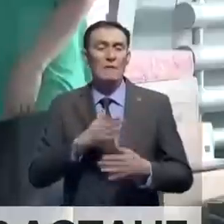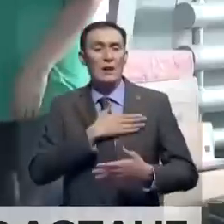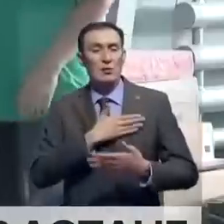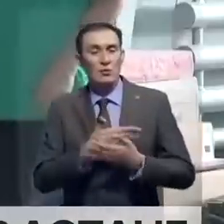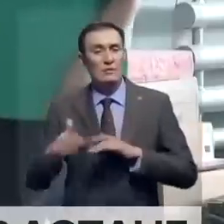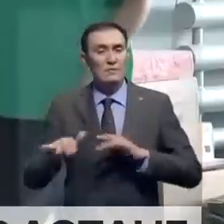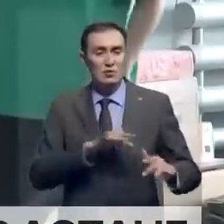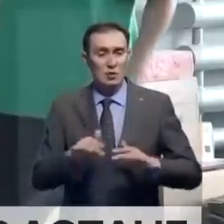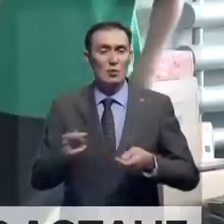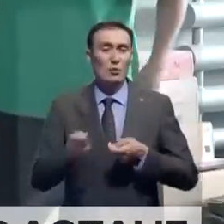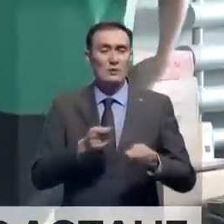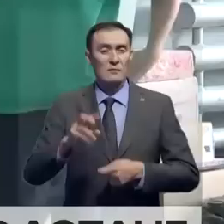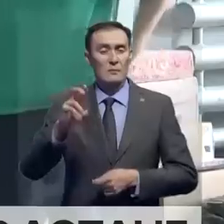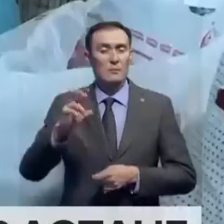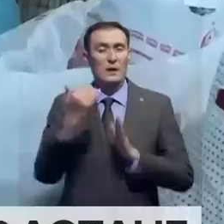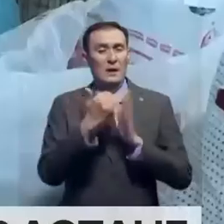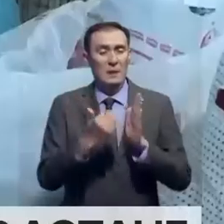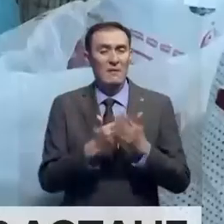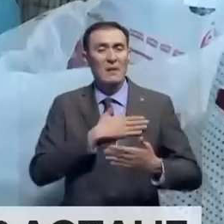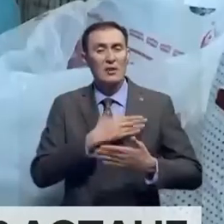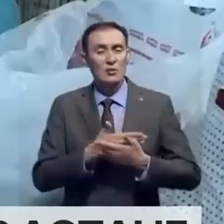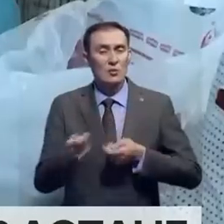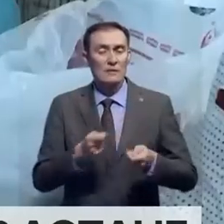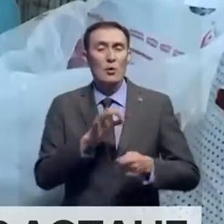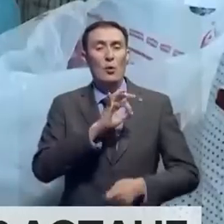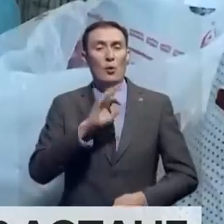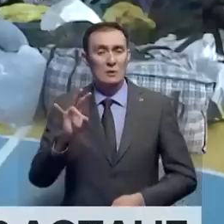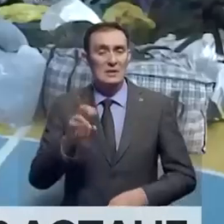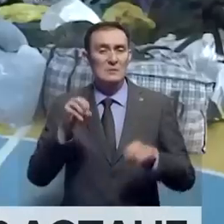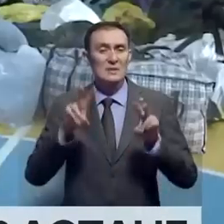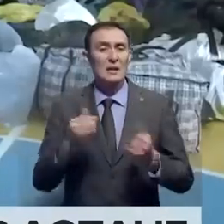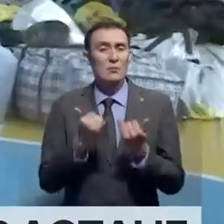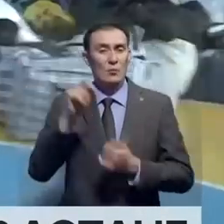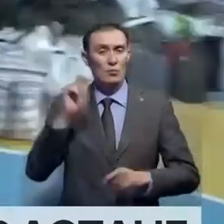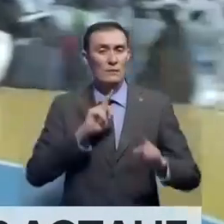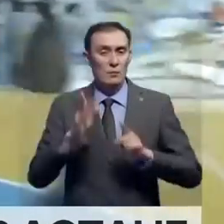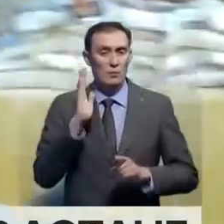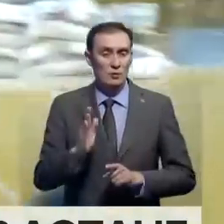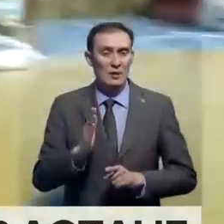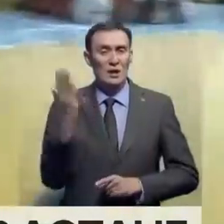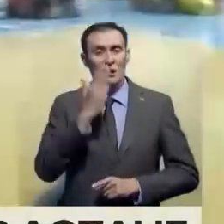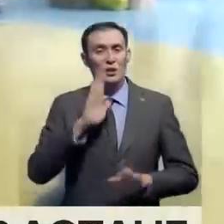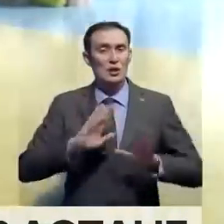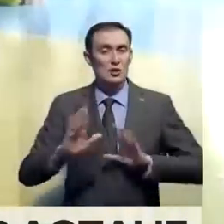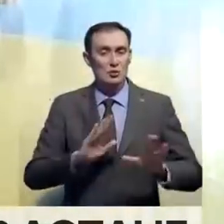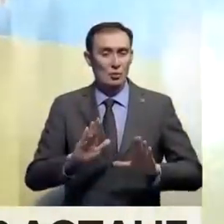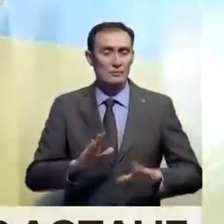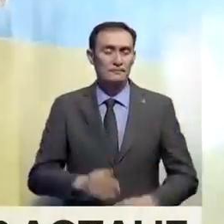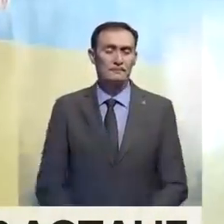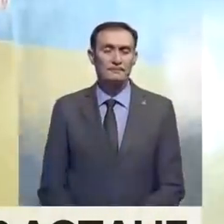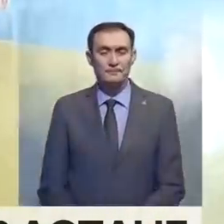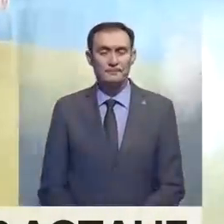волонтерского движения и руководитель программы волонтеров ООН специальным гостем форума станет кинорежиссер мирового